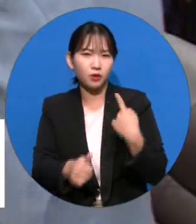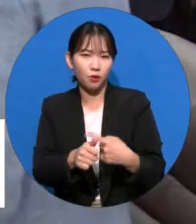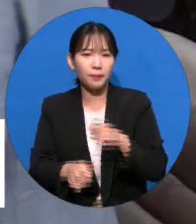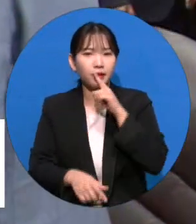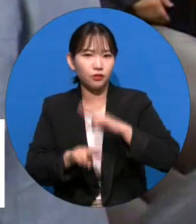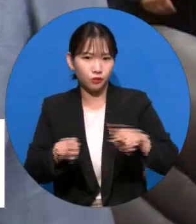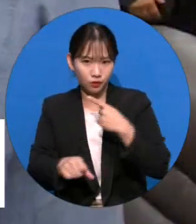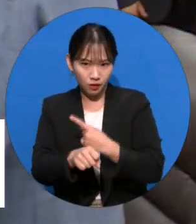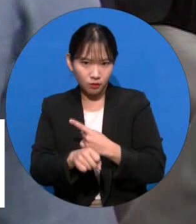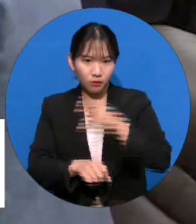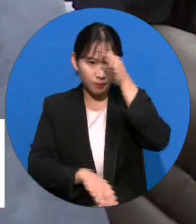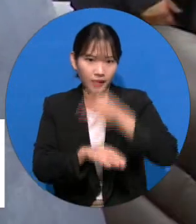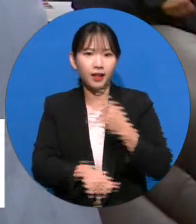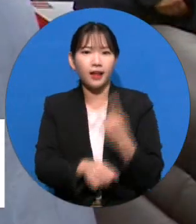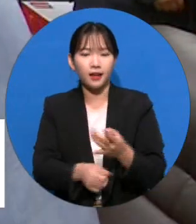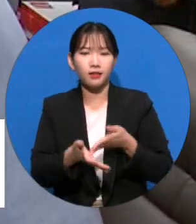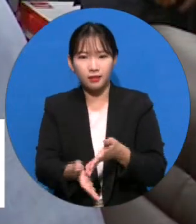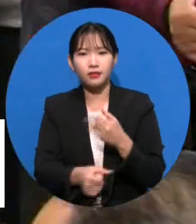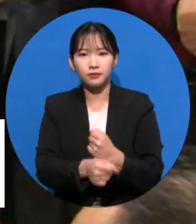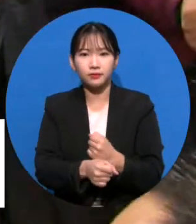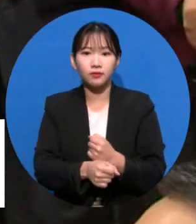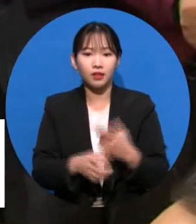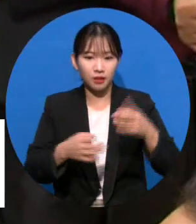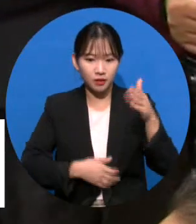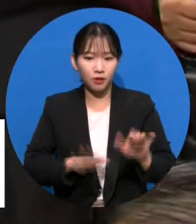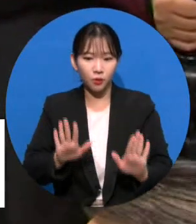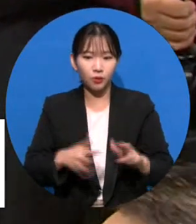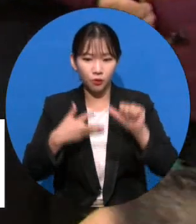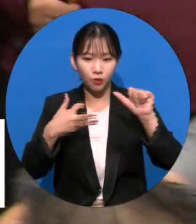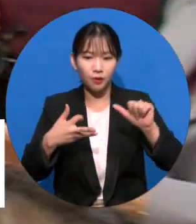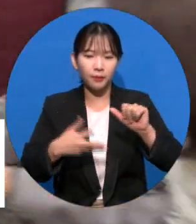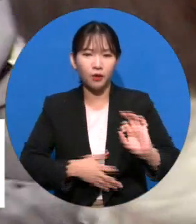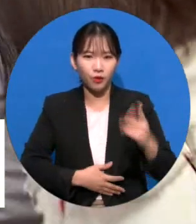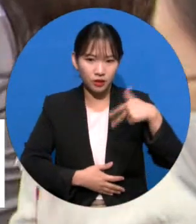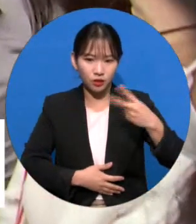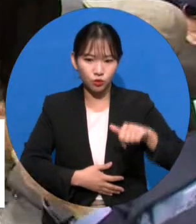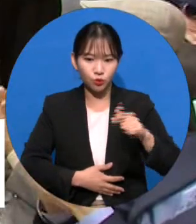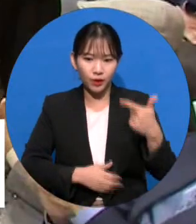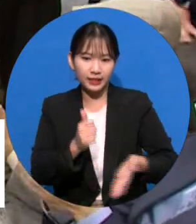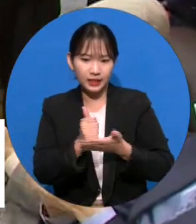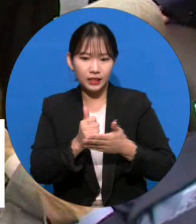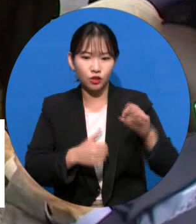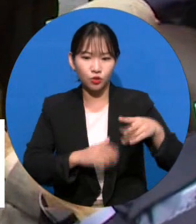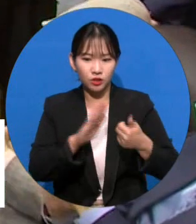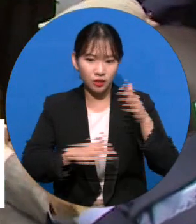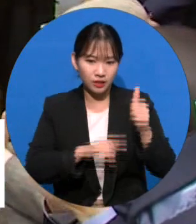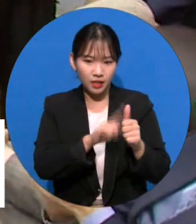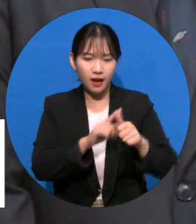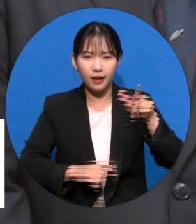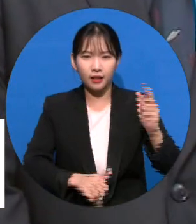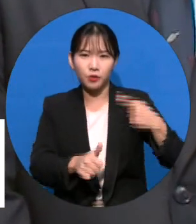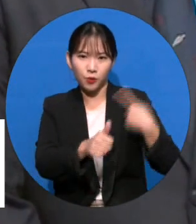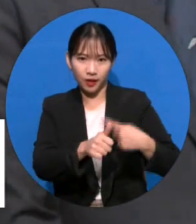취소하고 사과할 것을 좋고 있습니다 김 이사는 우뇌의 5.18 원흉 전두환을 찬양하는 윤석열 전 총장을 강력히